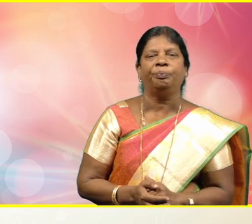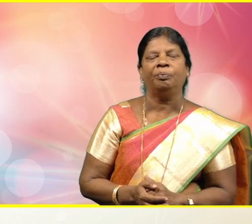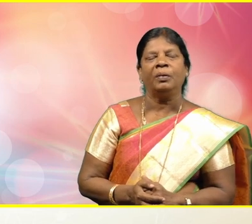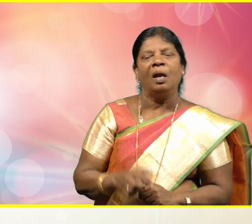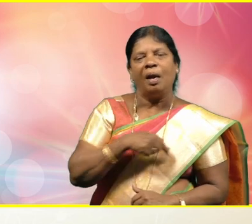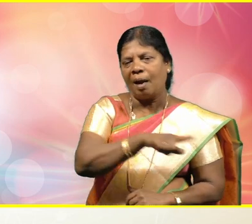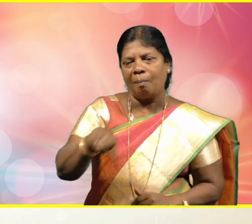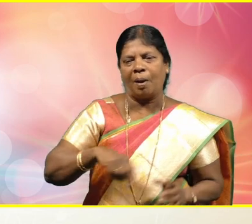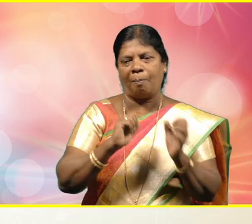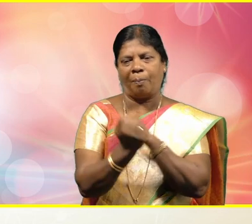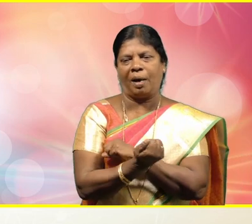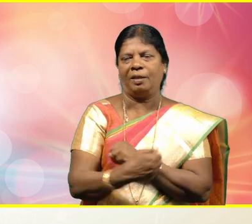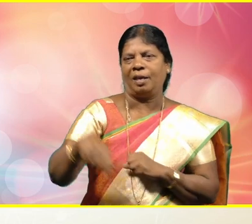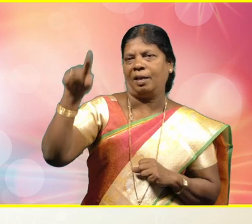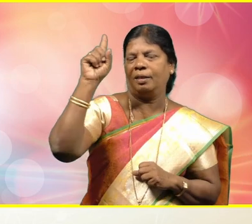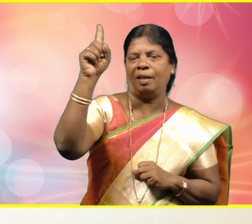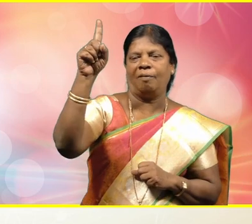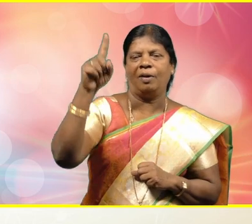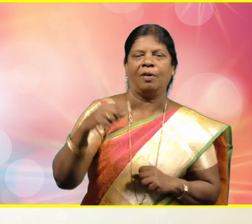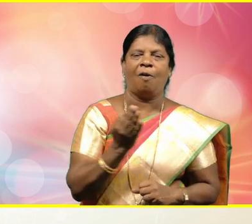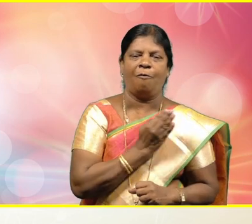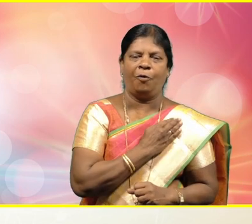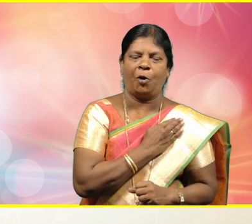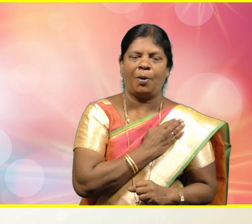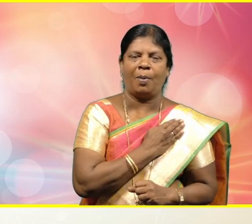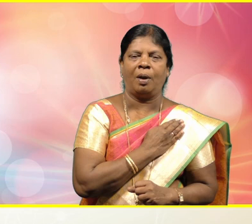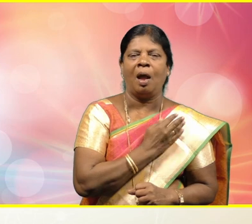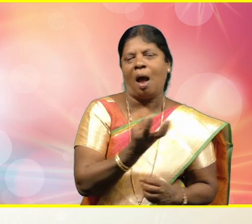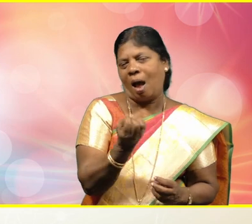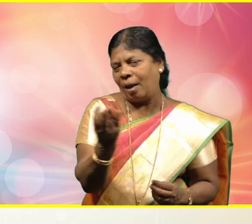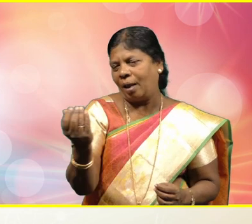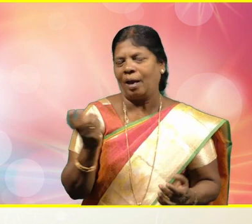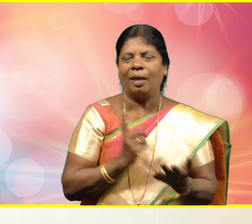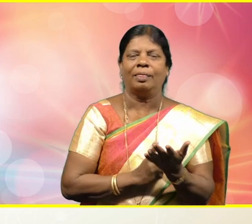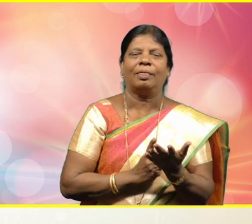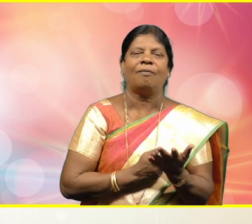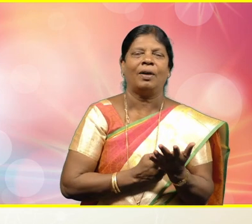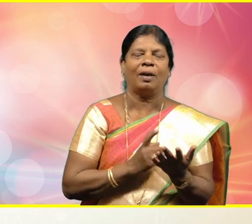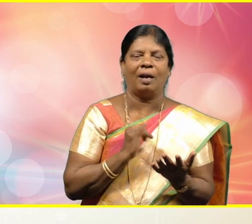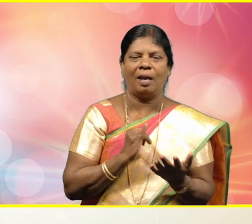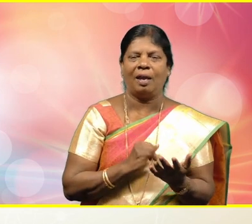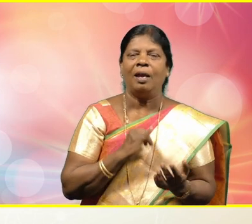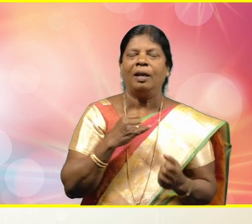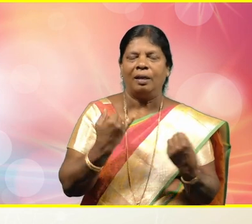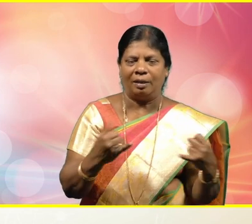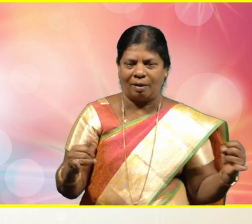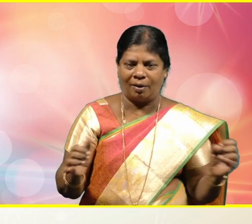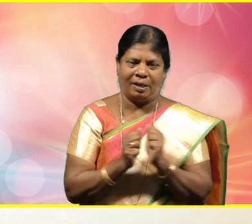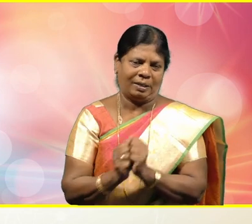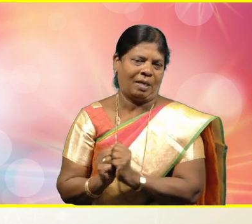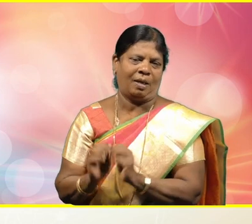மாறிவிடுகிறது. நம்மை படைத்த தெய்வத்திற்கு விரோதமாக அநேக தவறுகளை நாம்